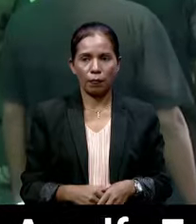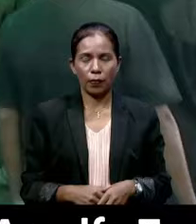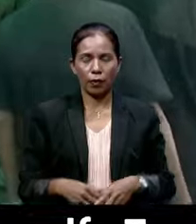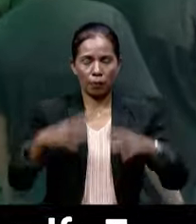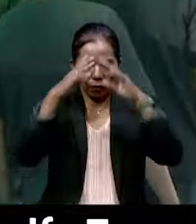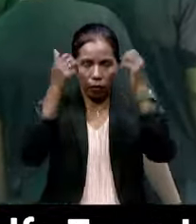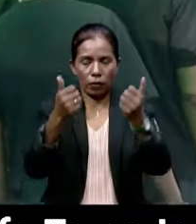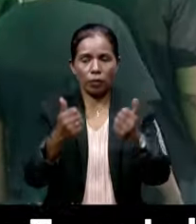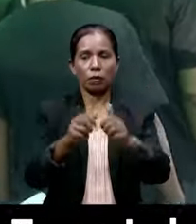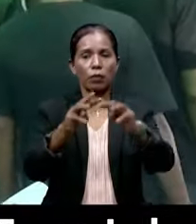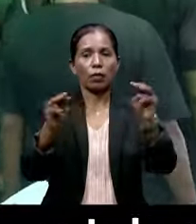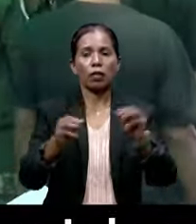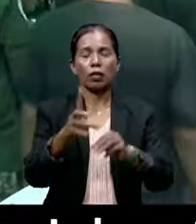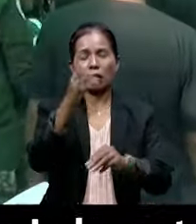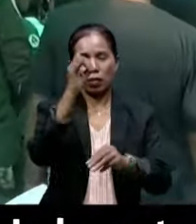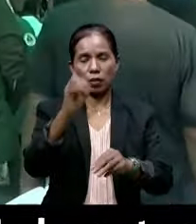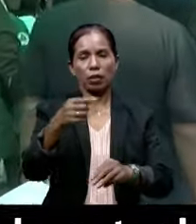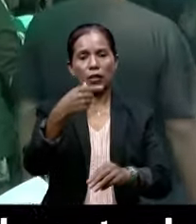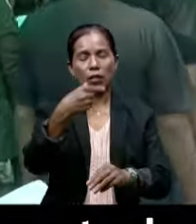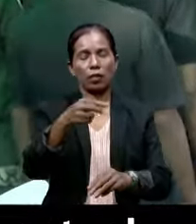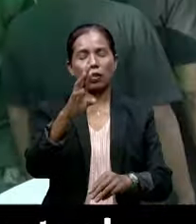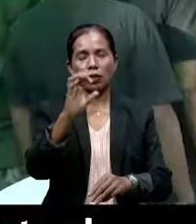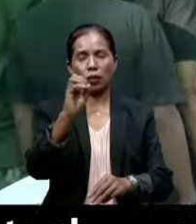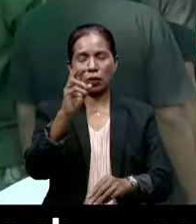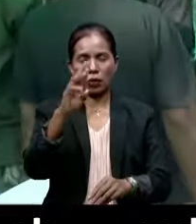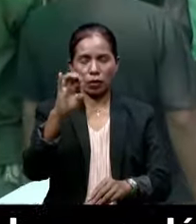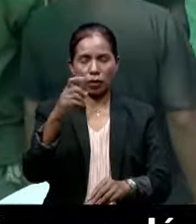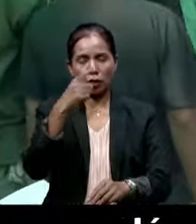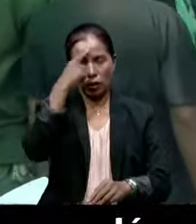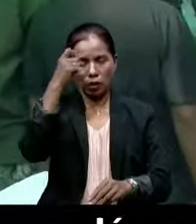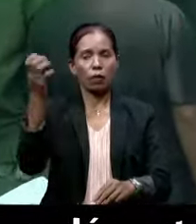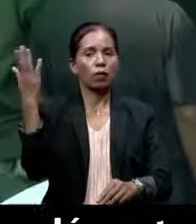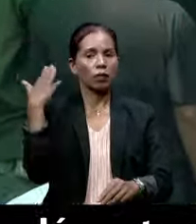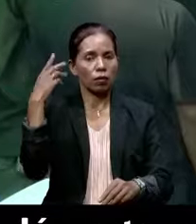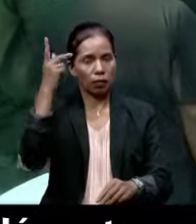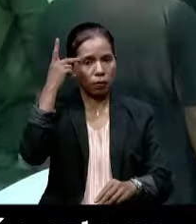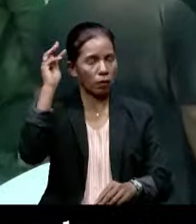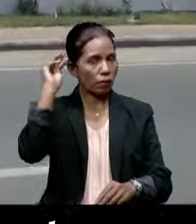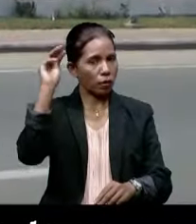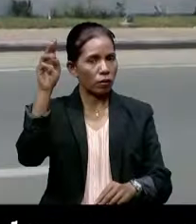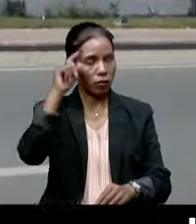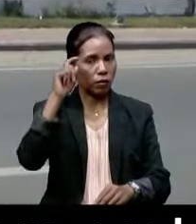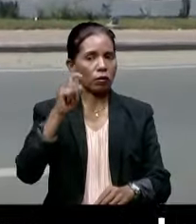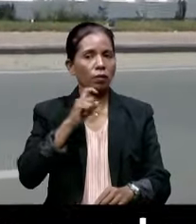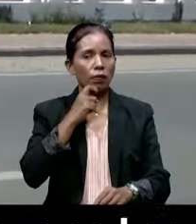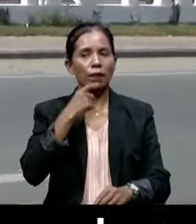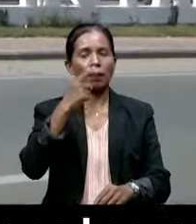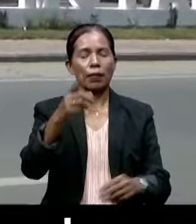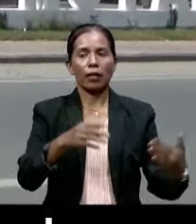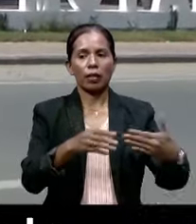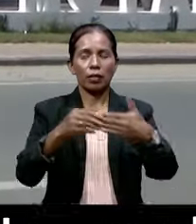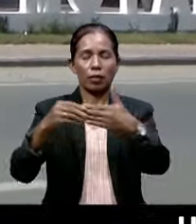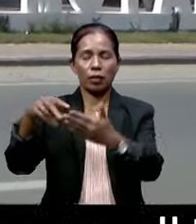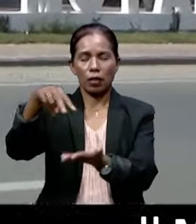Presidente e autoridade do município dele, Grigori Saldanha, hatou declaração ne, tama antes ne, primeiro-ministro Karela Sanana Guzmão, mak orienta ho